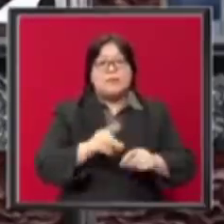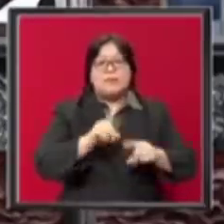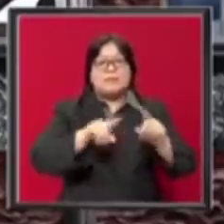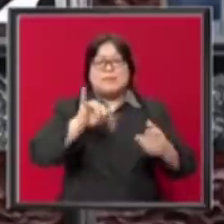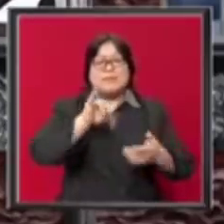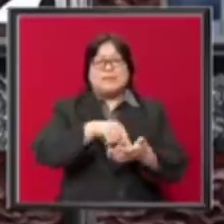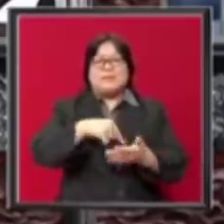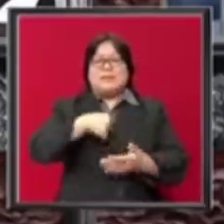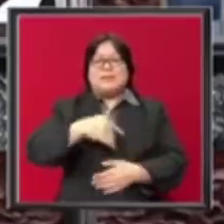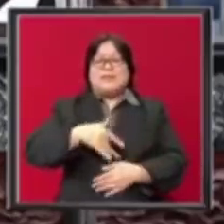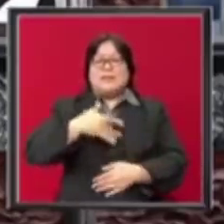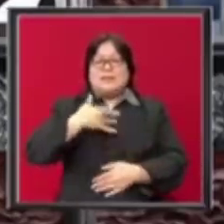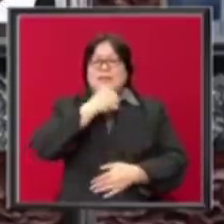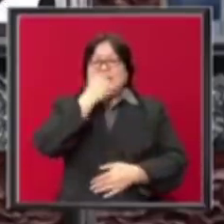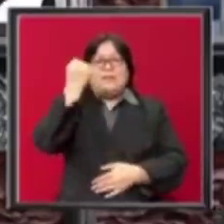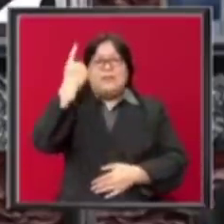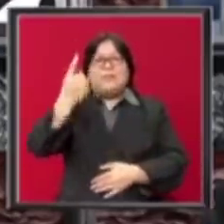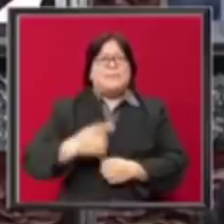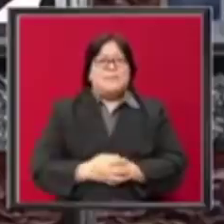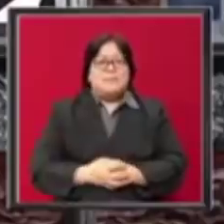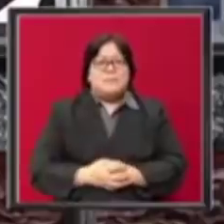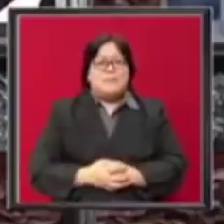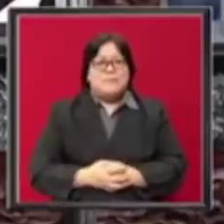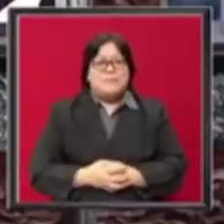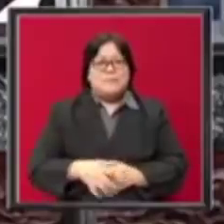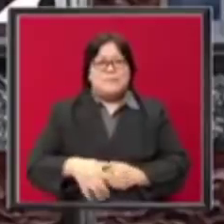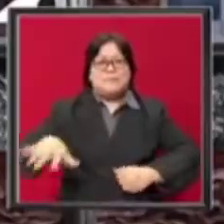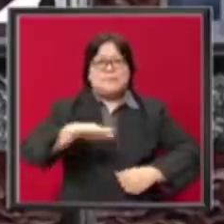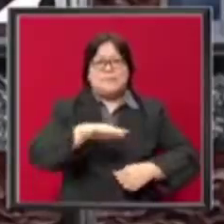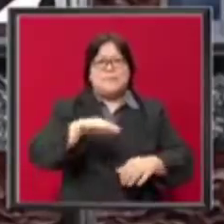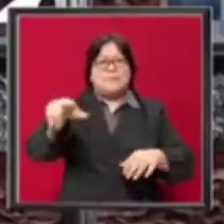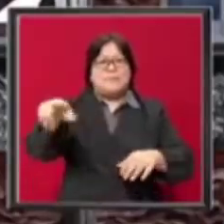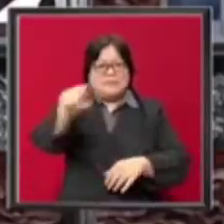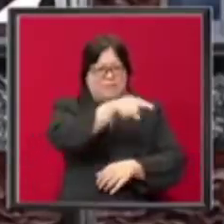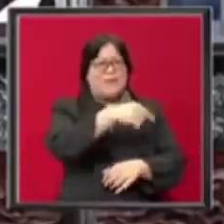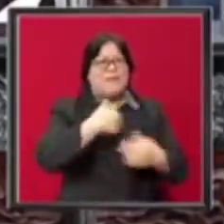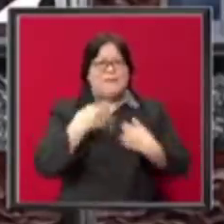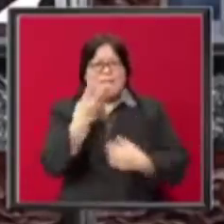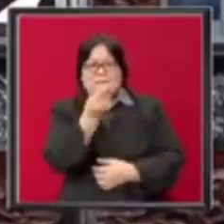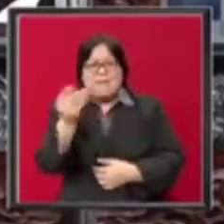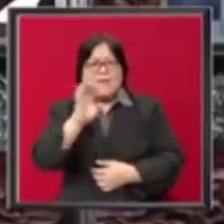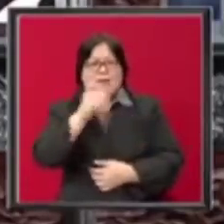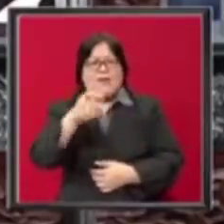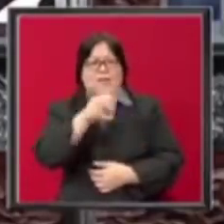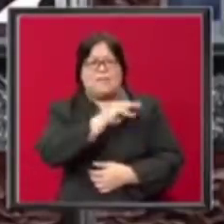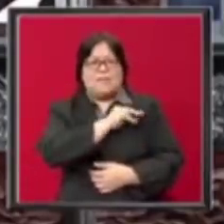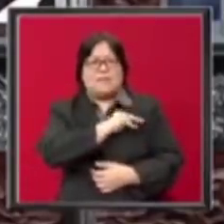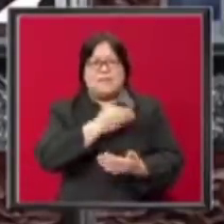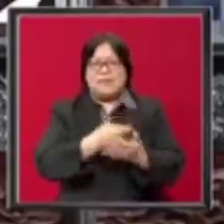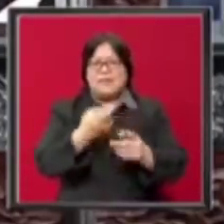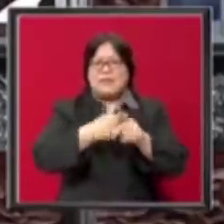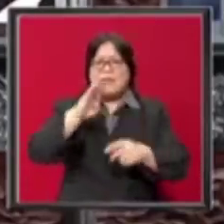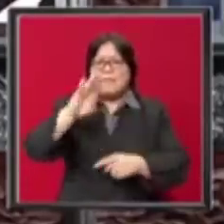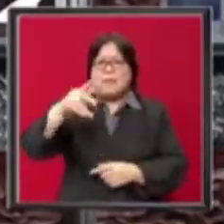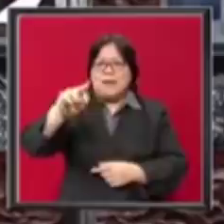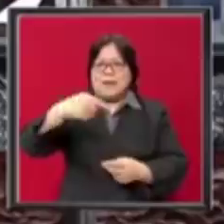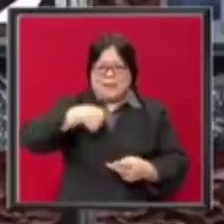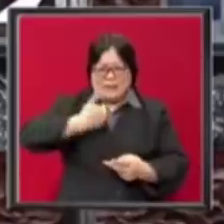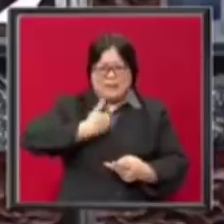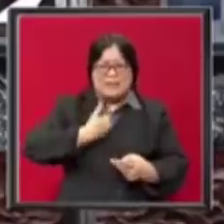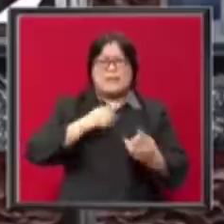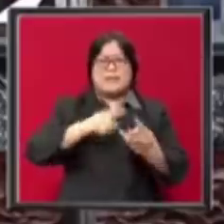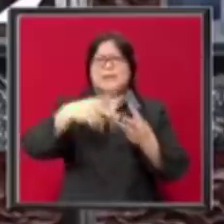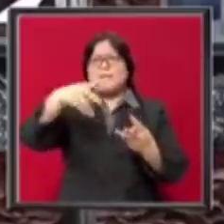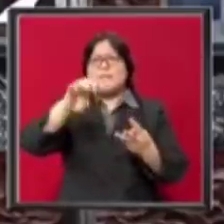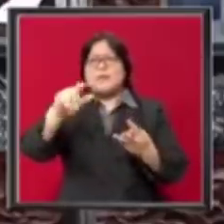Ini saya tak faham betul. Beramai yang bekas Menteri Kewangan di sini, dari Bagan, saya sendiri,